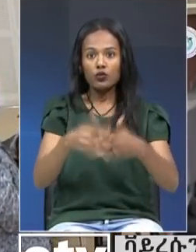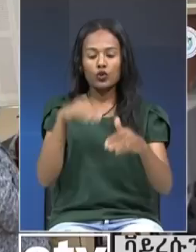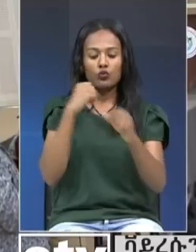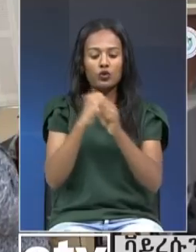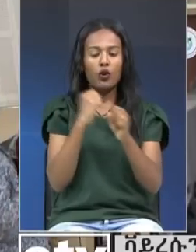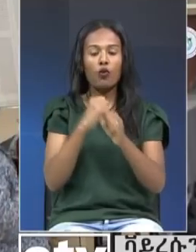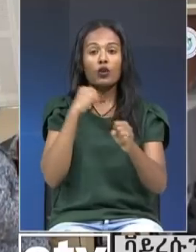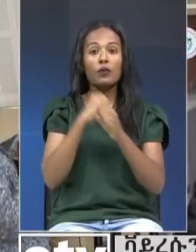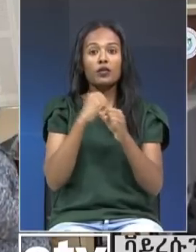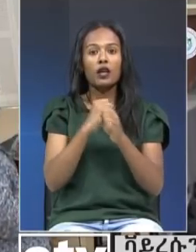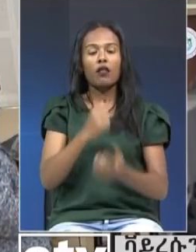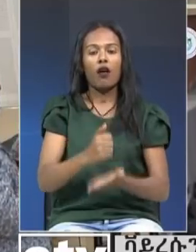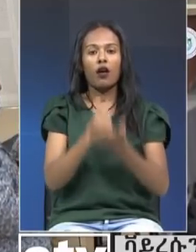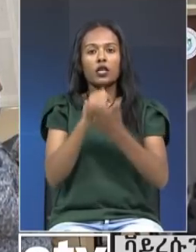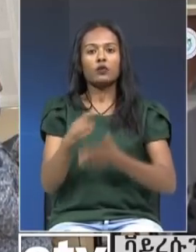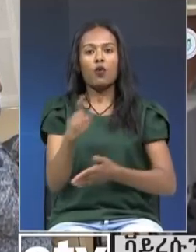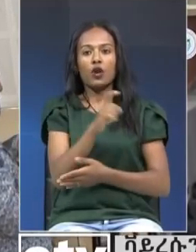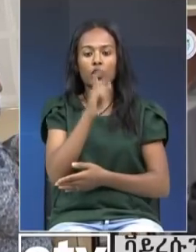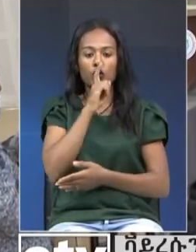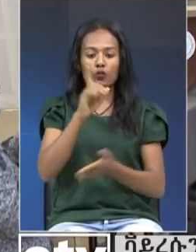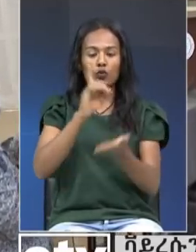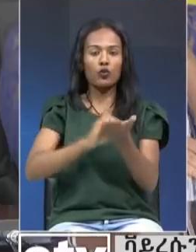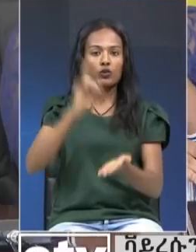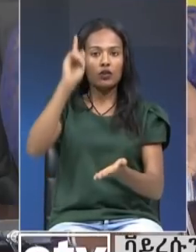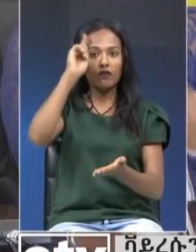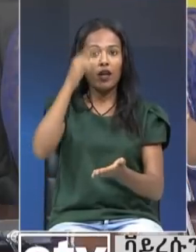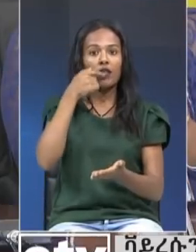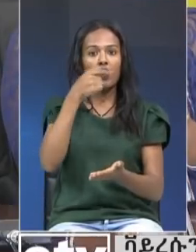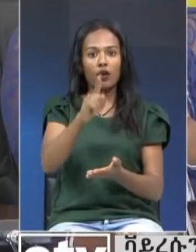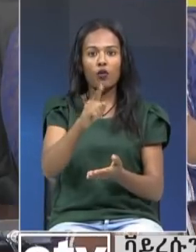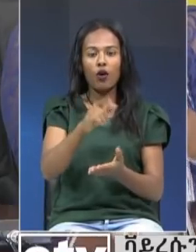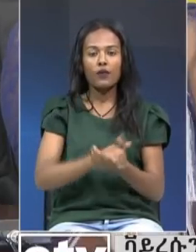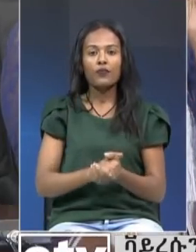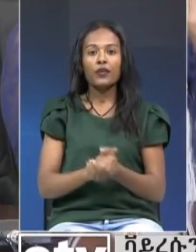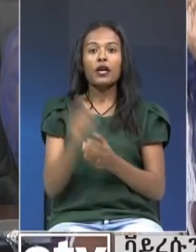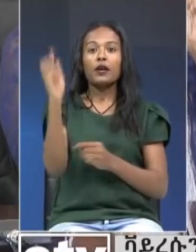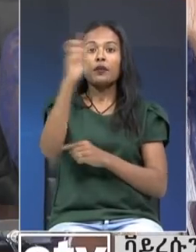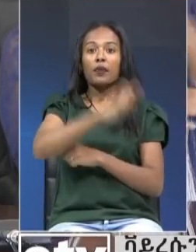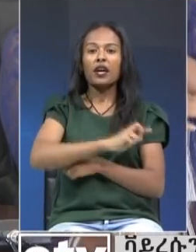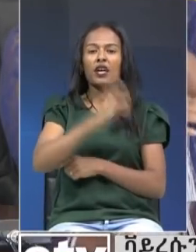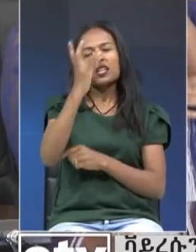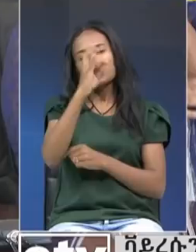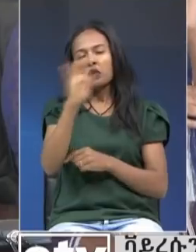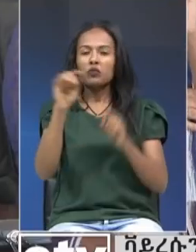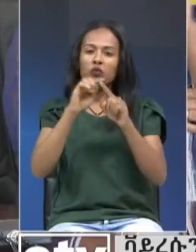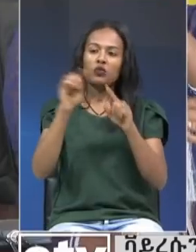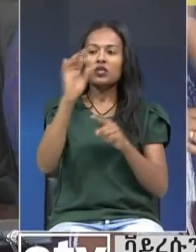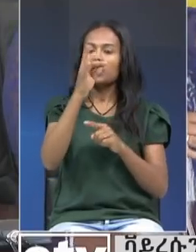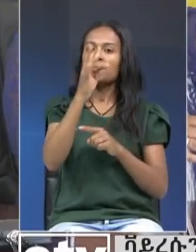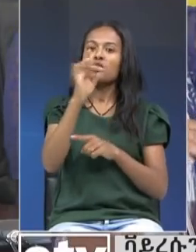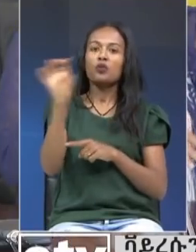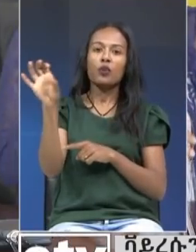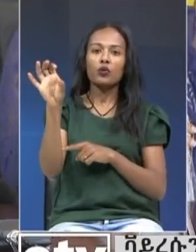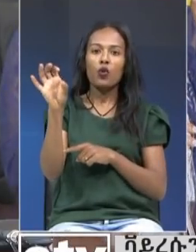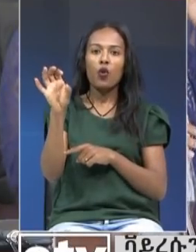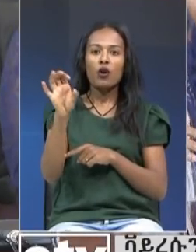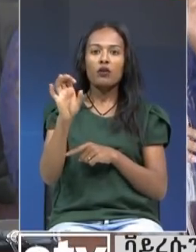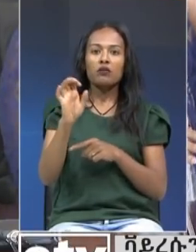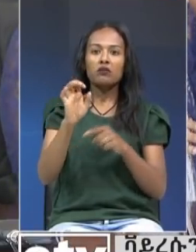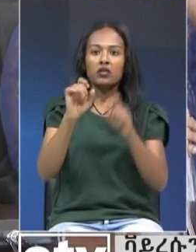ስራውን ለማከናወን አጋዥ መሆናቸውንም ዶክተር ኢባ ተናግረዋል። በቀን ከ700 እስከ 800